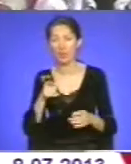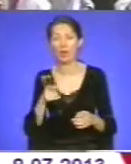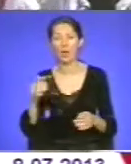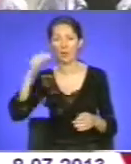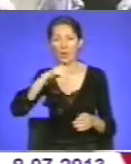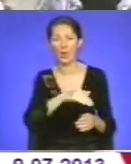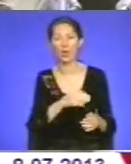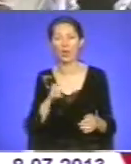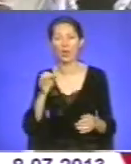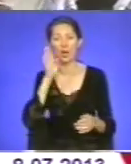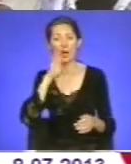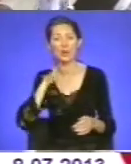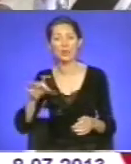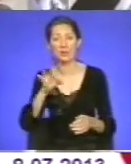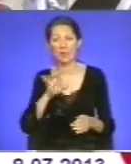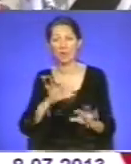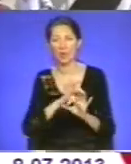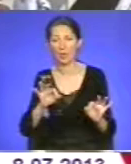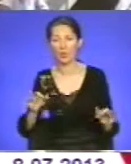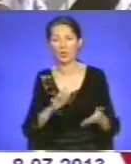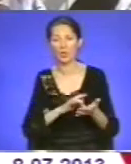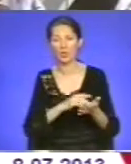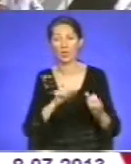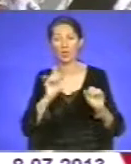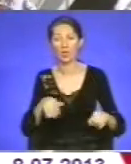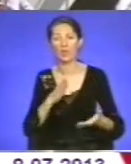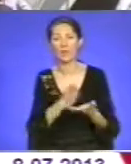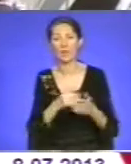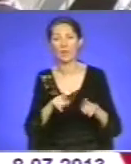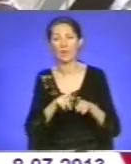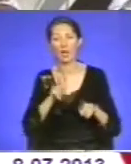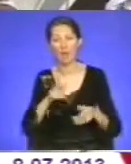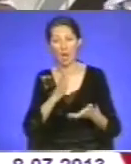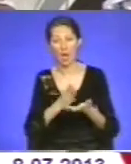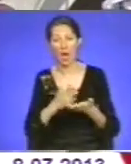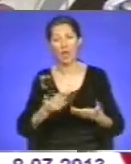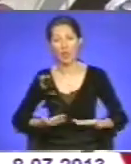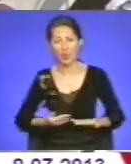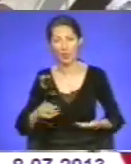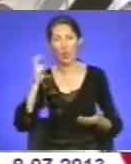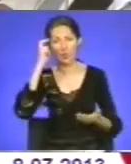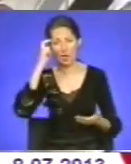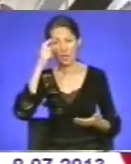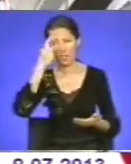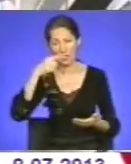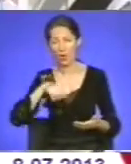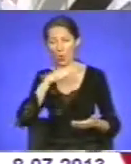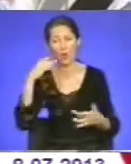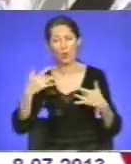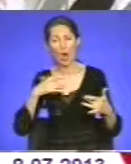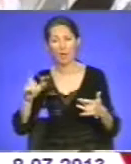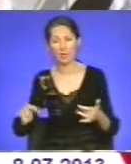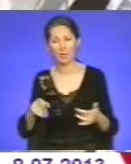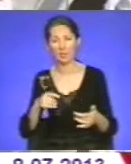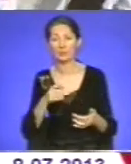І можливість є, так як я живу в Києві, знати багатьох артистів, мати справу з мистецтвом. І я так